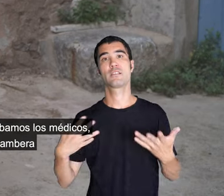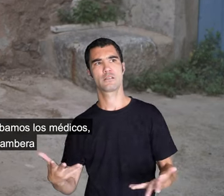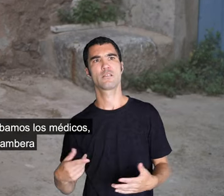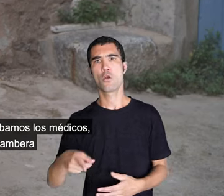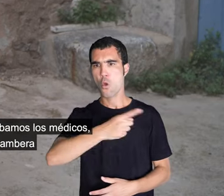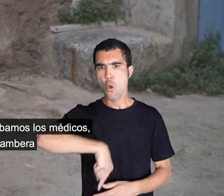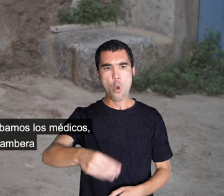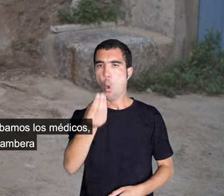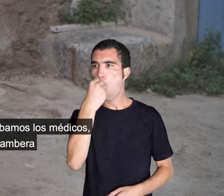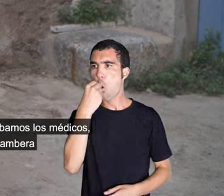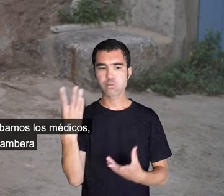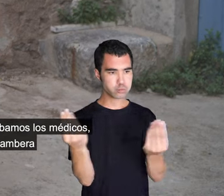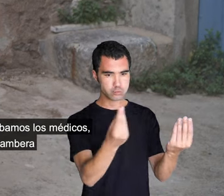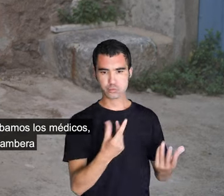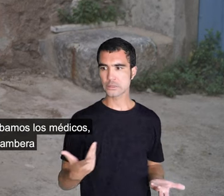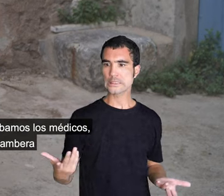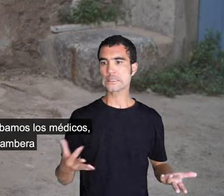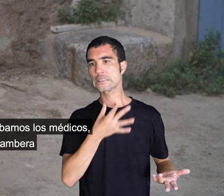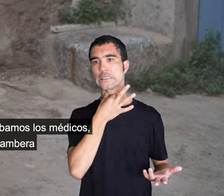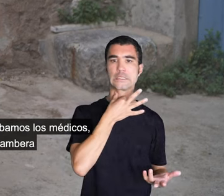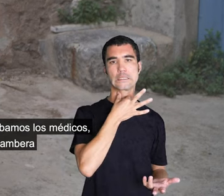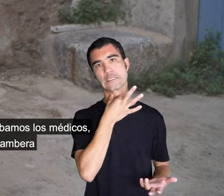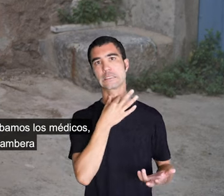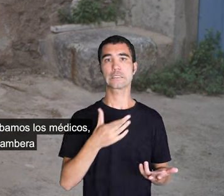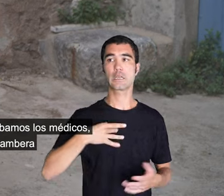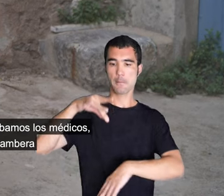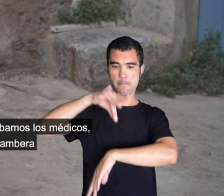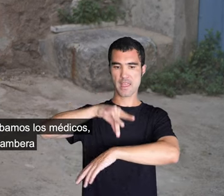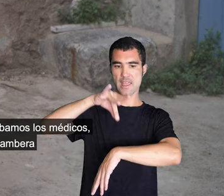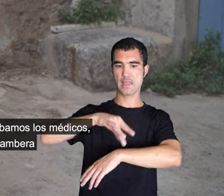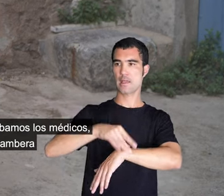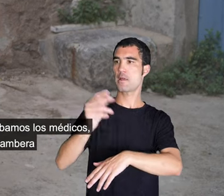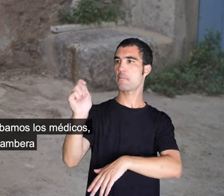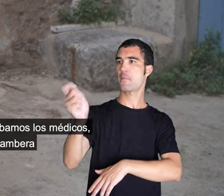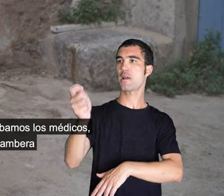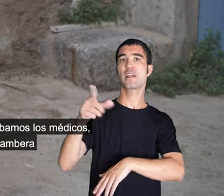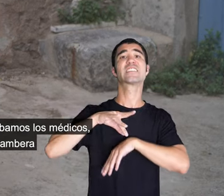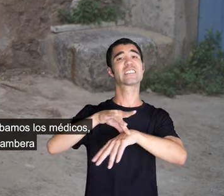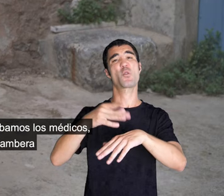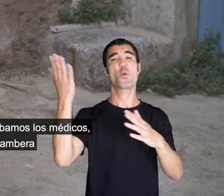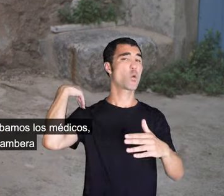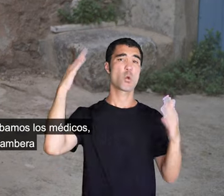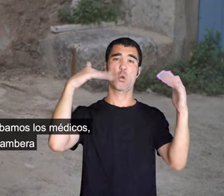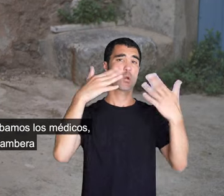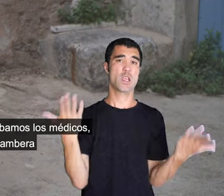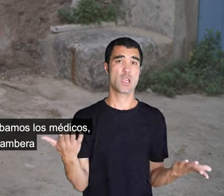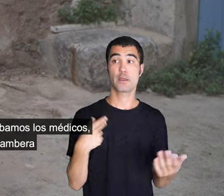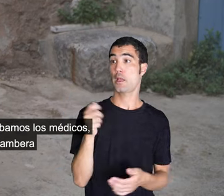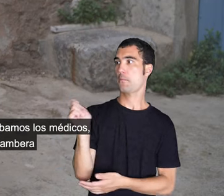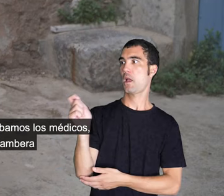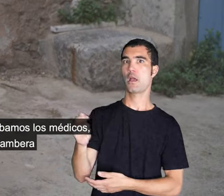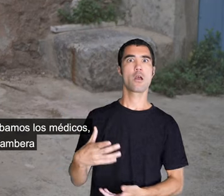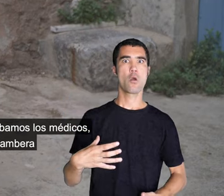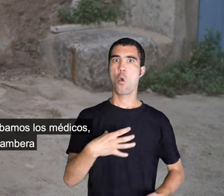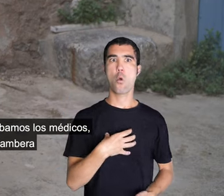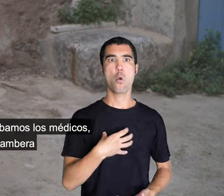massa boques i nosaltres pagàvem el metge, no era segur, ho havien de pagar. I no podia ser.